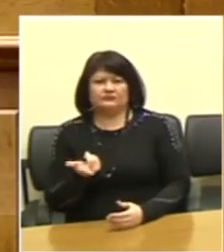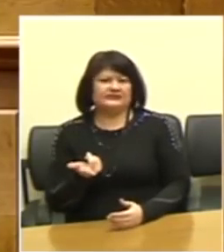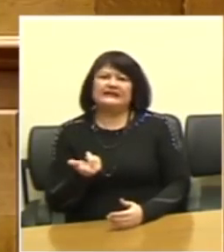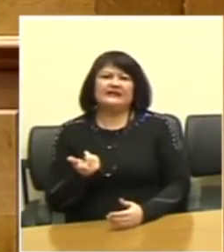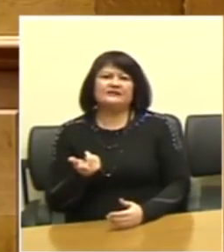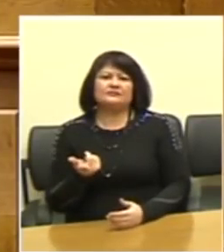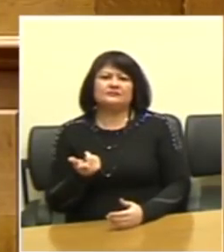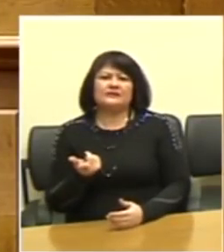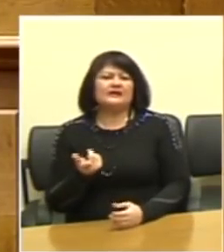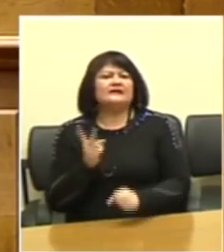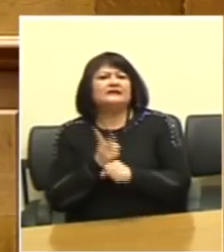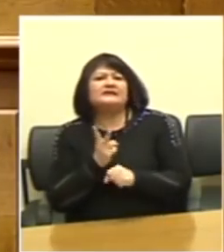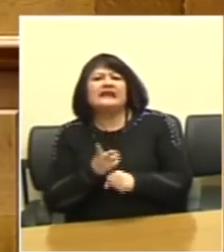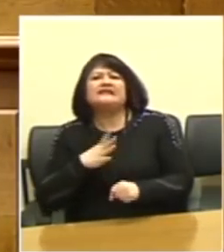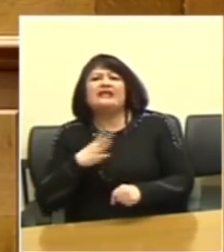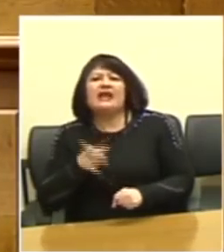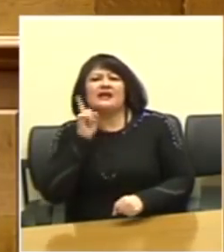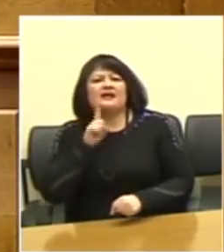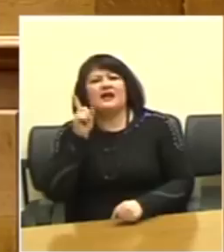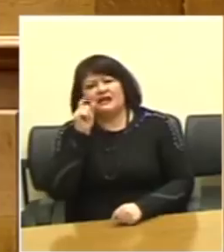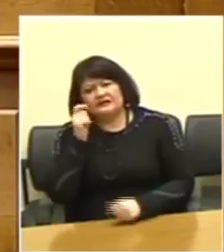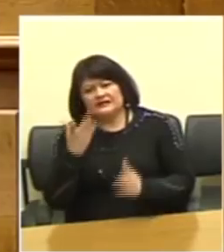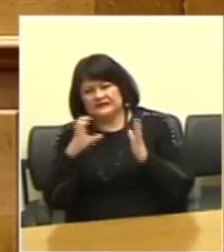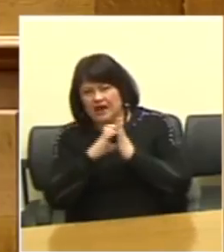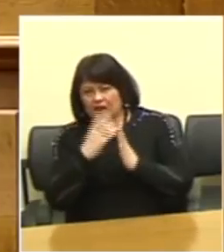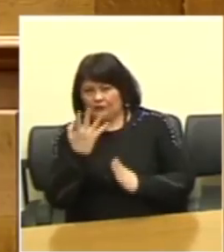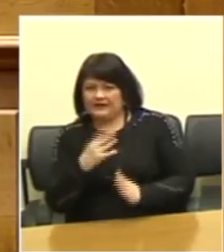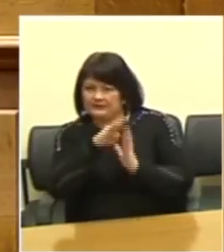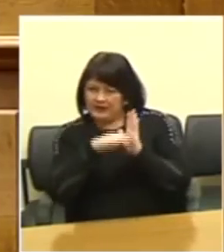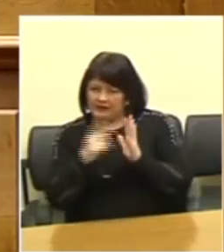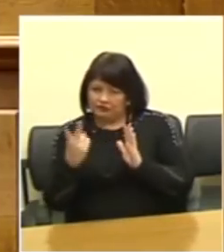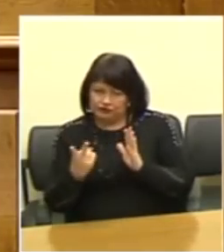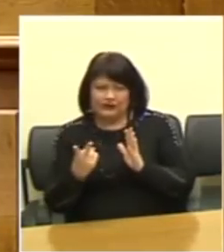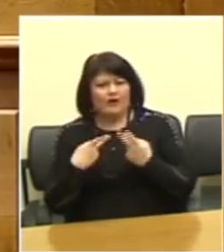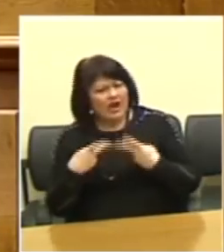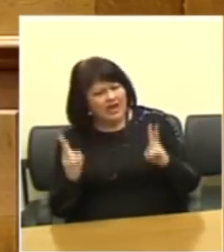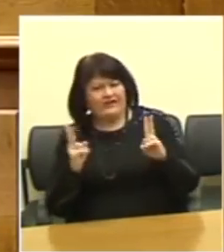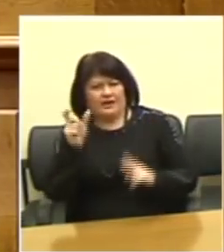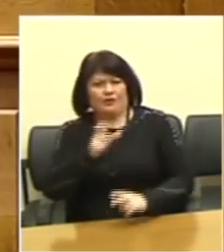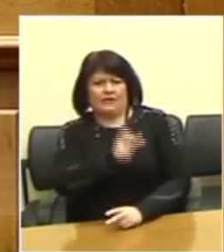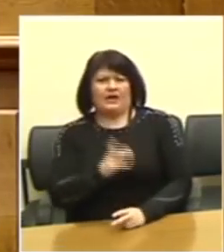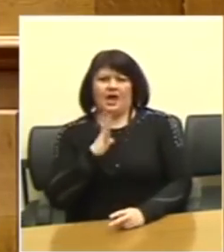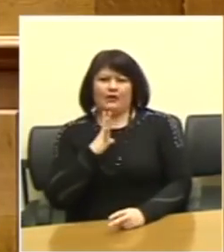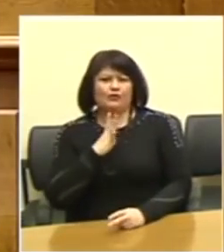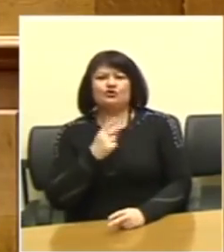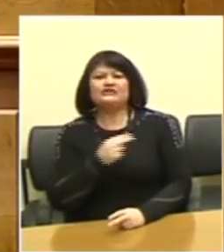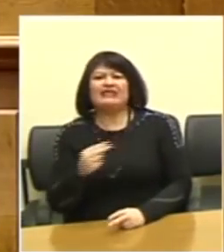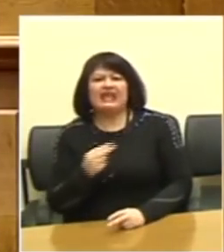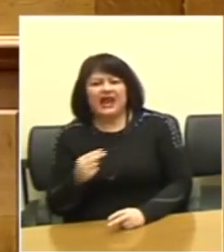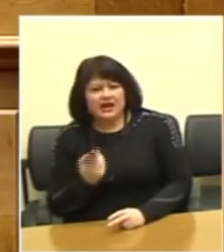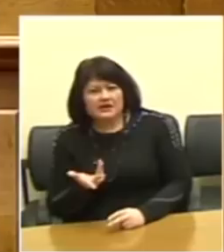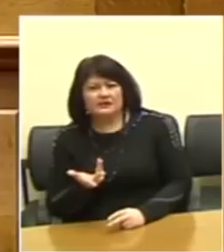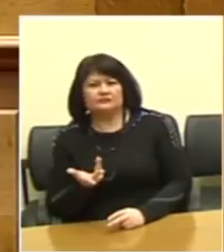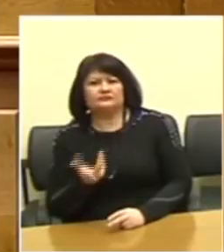και σεξουαλικού προσανατολισμού, άρθρο 5, παράγραφος 2, προστασία της άγριας ζωής